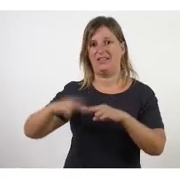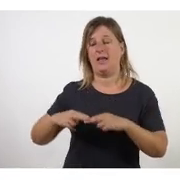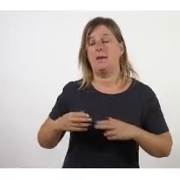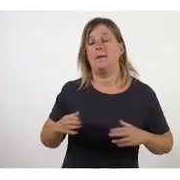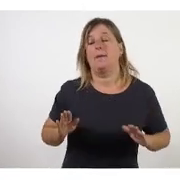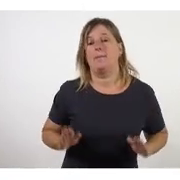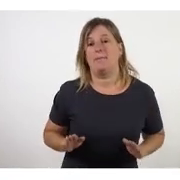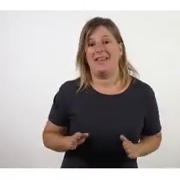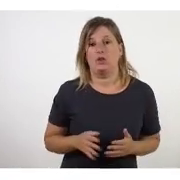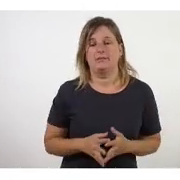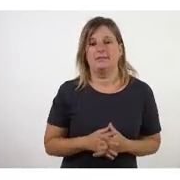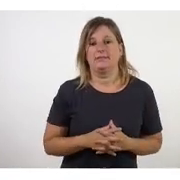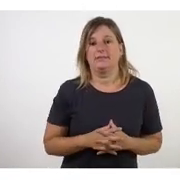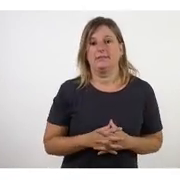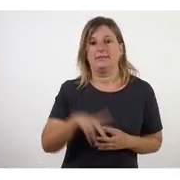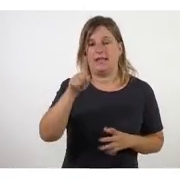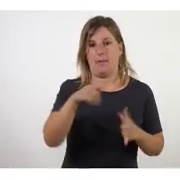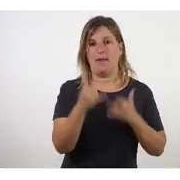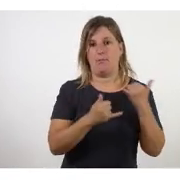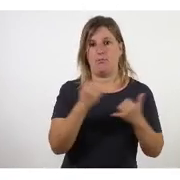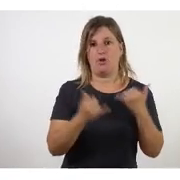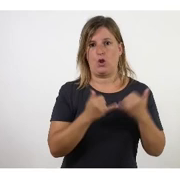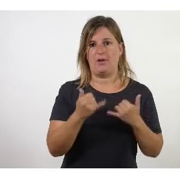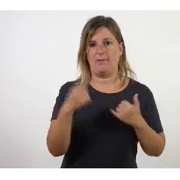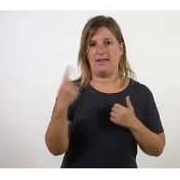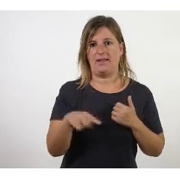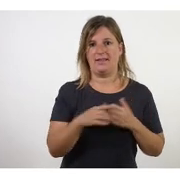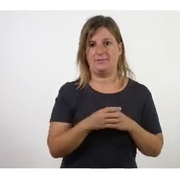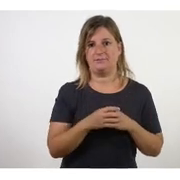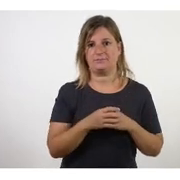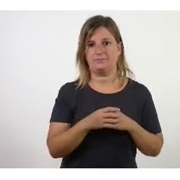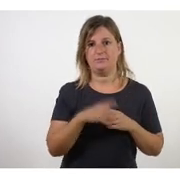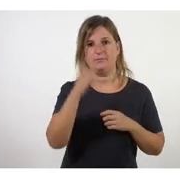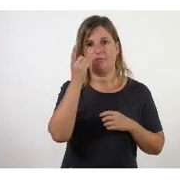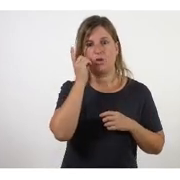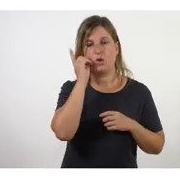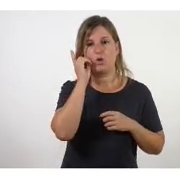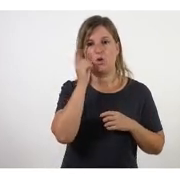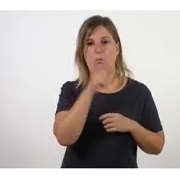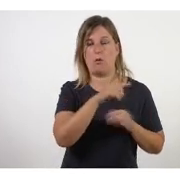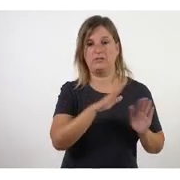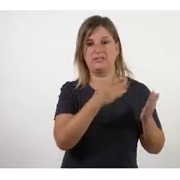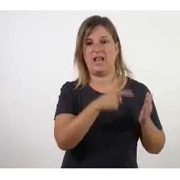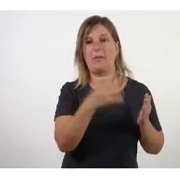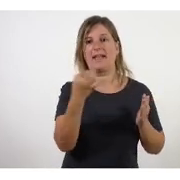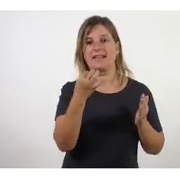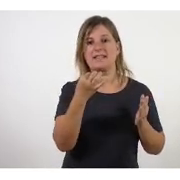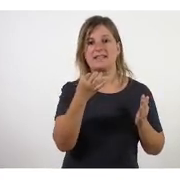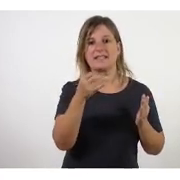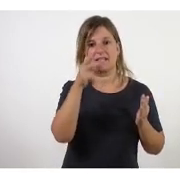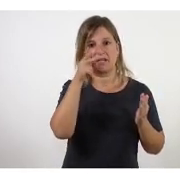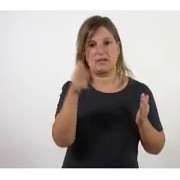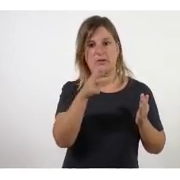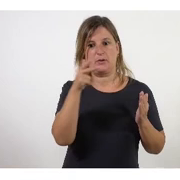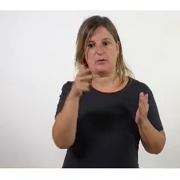també té un hàndicap que el mòbil supera, que és aquest vídeo, i no és per fer-me